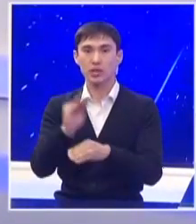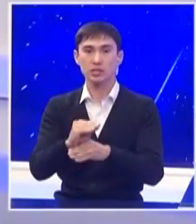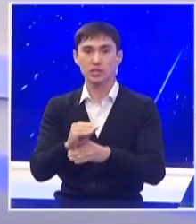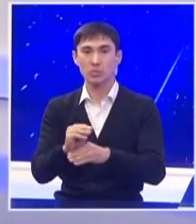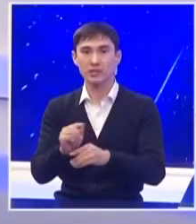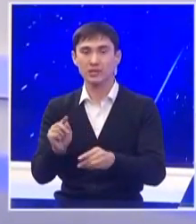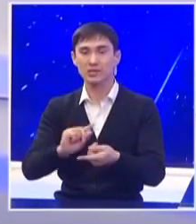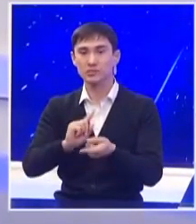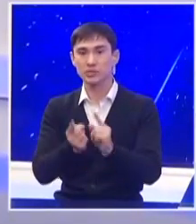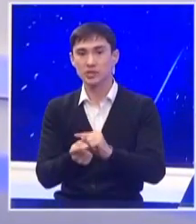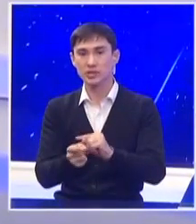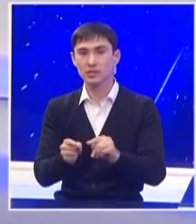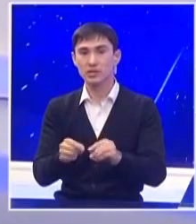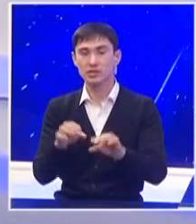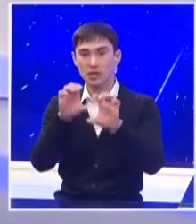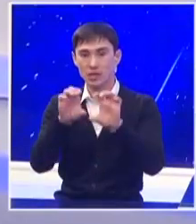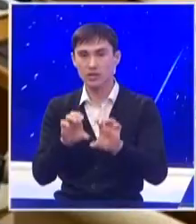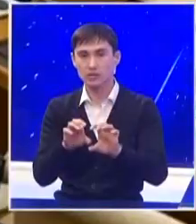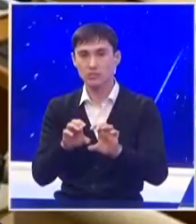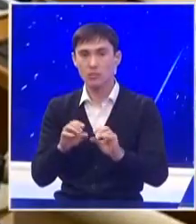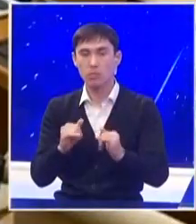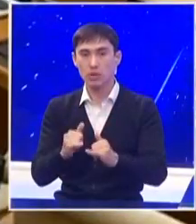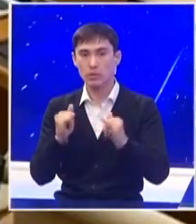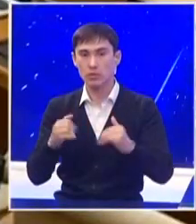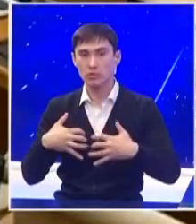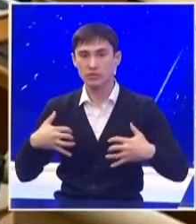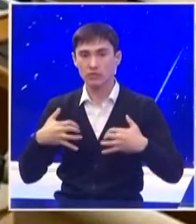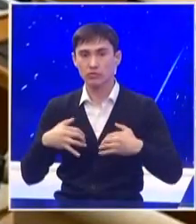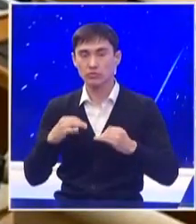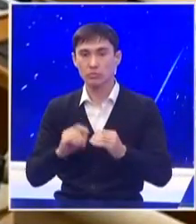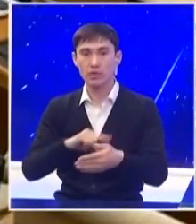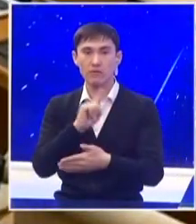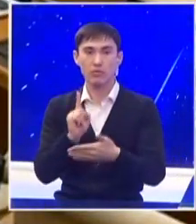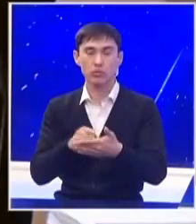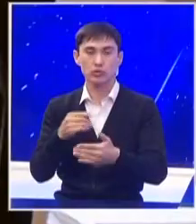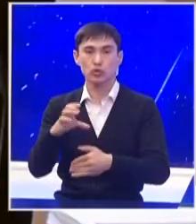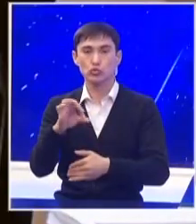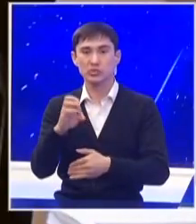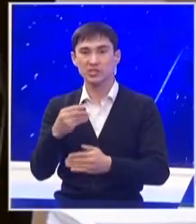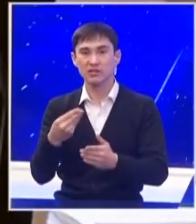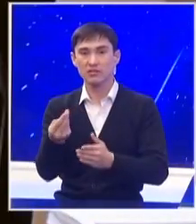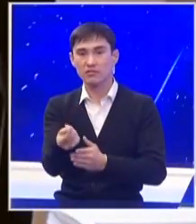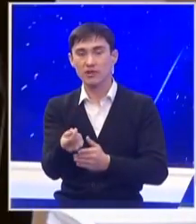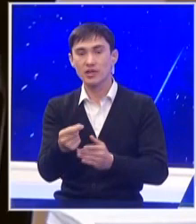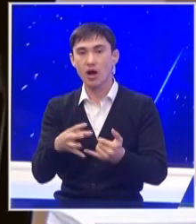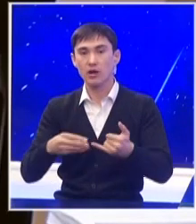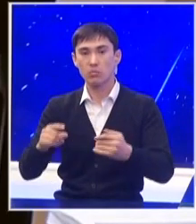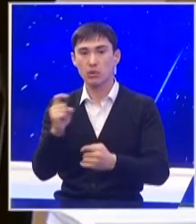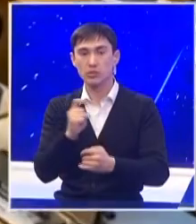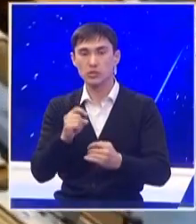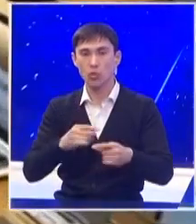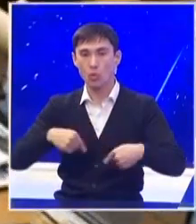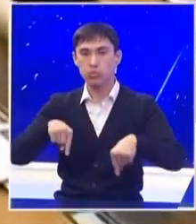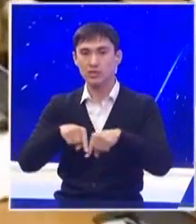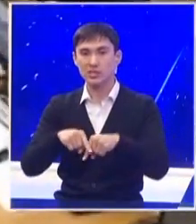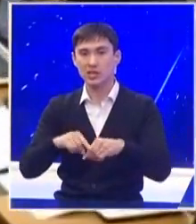некоторые законодательные акты Республики Казахстан по племенному животноводству. Подняли и вопрос о субсидировании агропромышленного комплекса. Член комитета